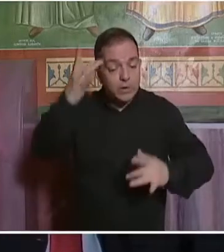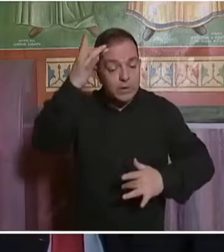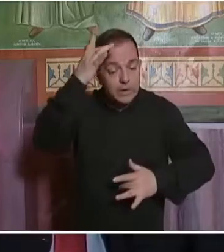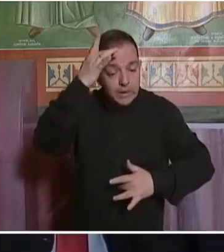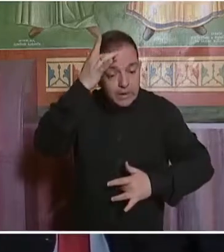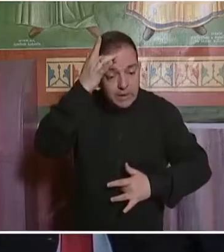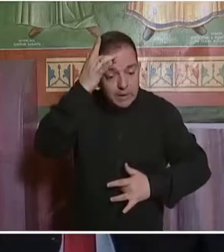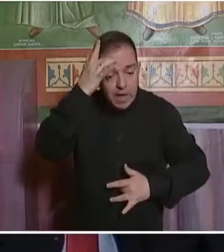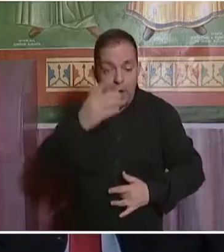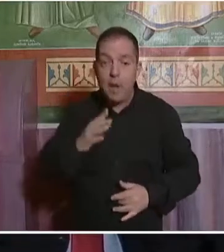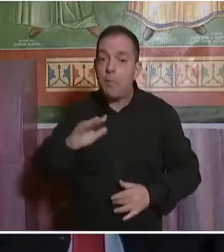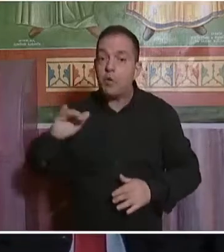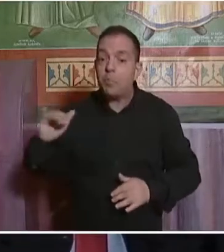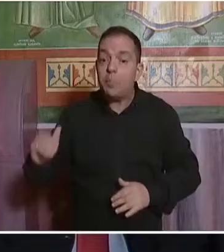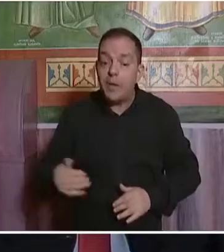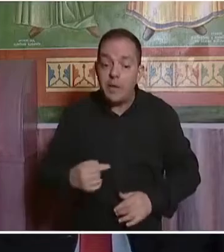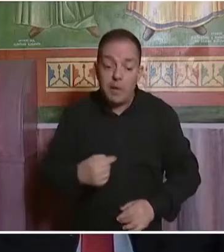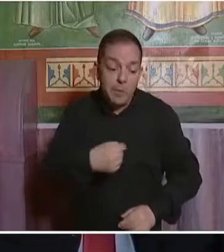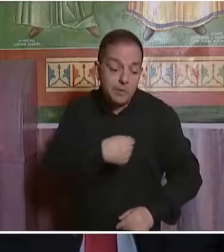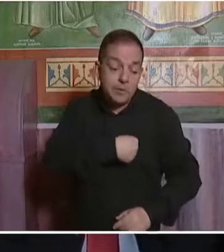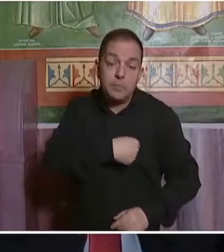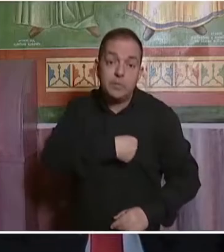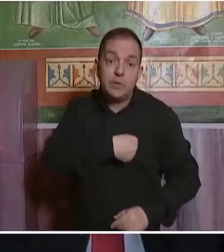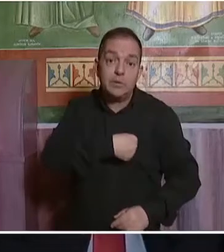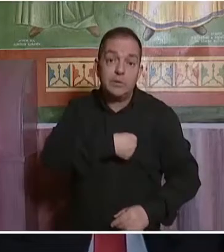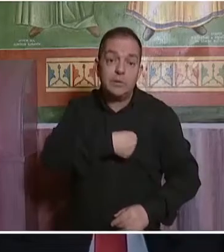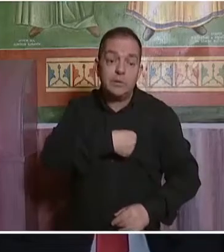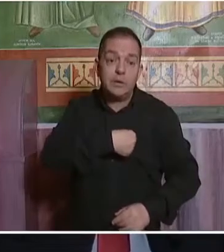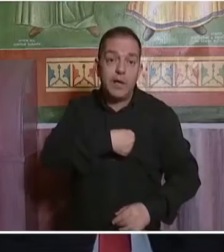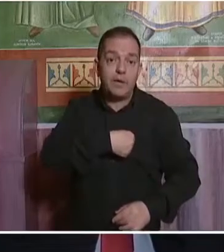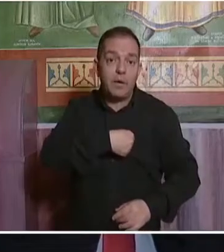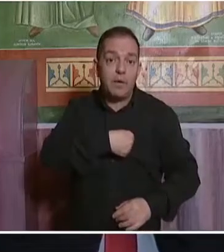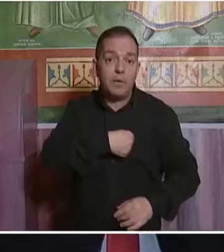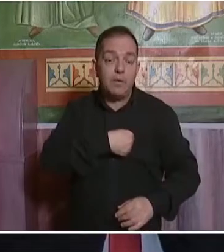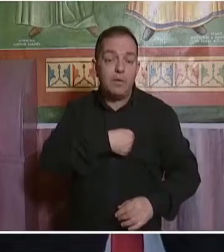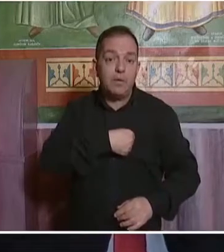της καρδιάς του. Είναι μεγάλο πράγμα